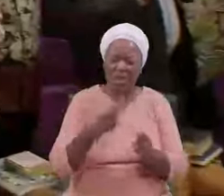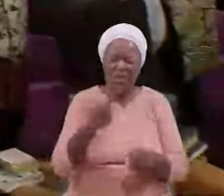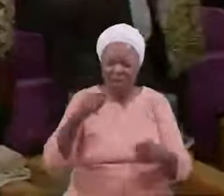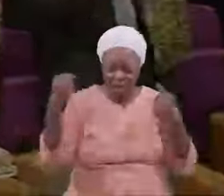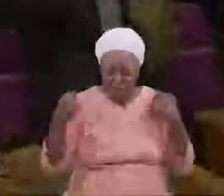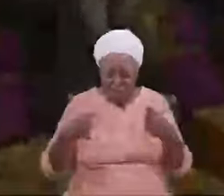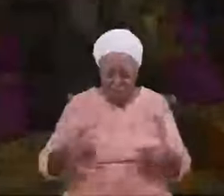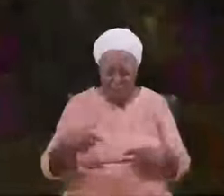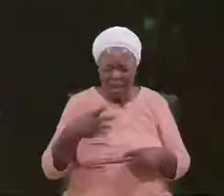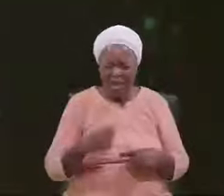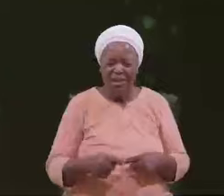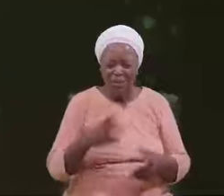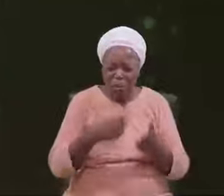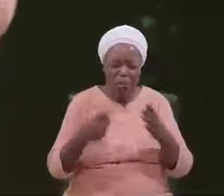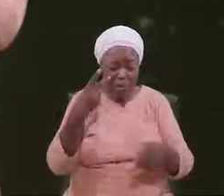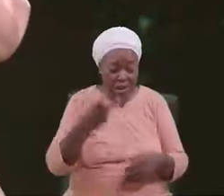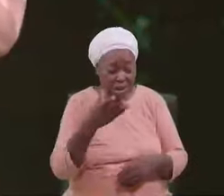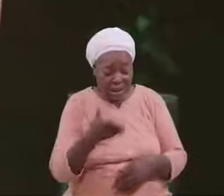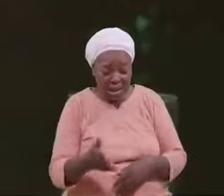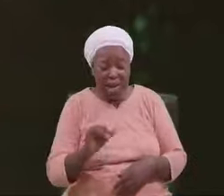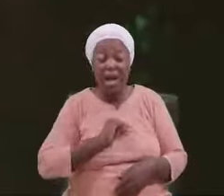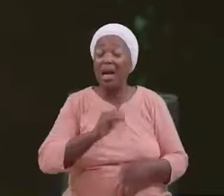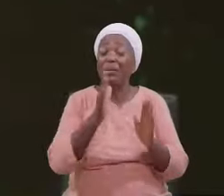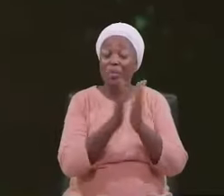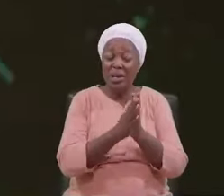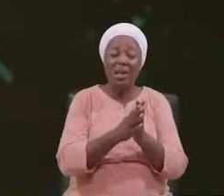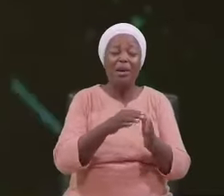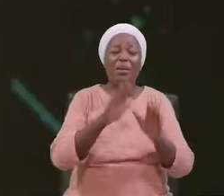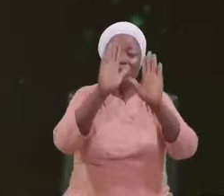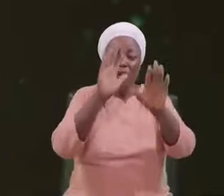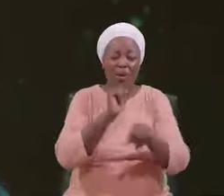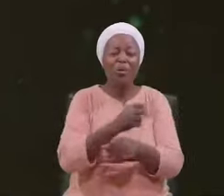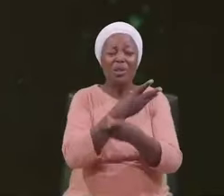les symptômes là-bas, je prie qu'il ait la délivrance